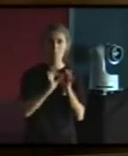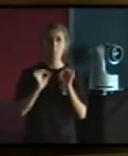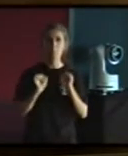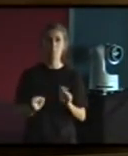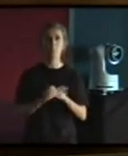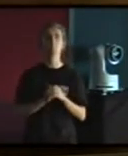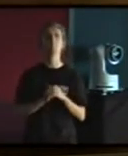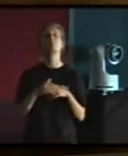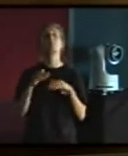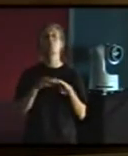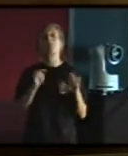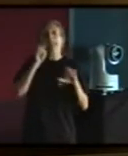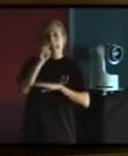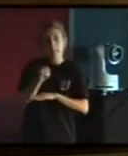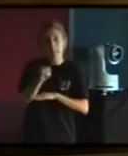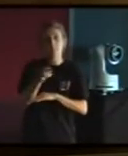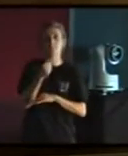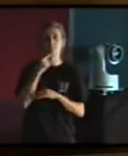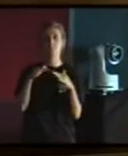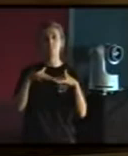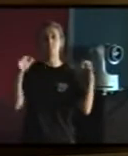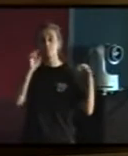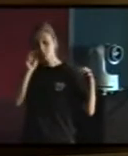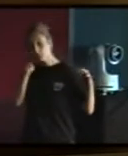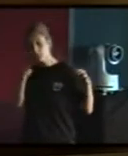de l'amphithéâtre, ce qu'on voit,